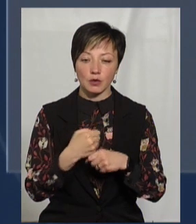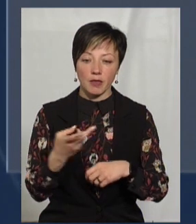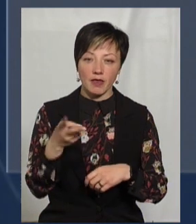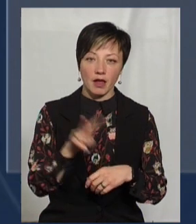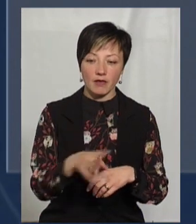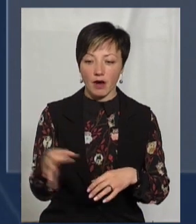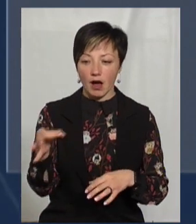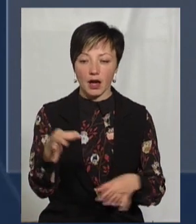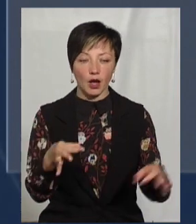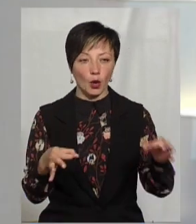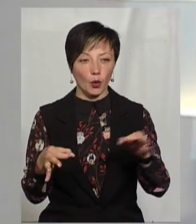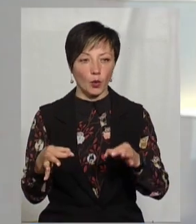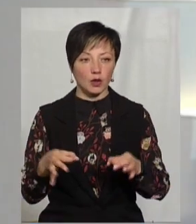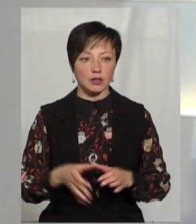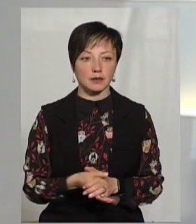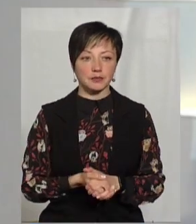на 2 регіони.